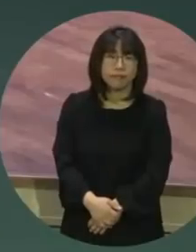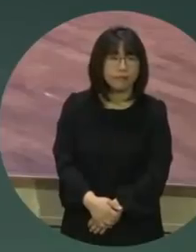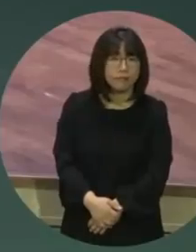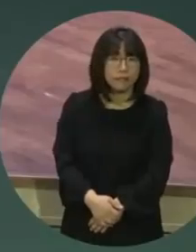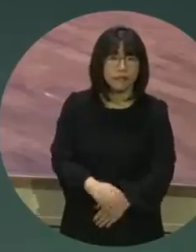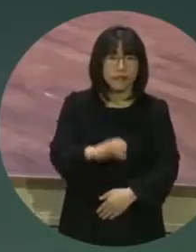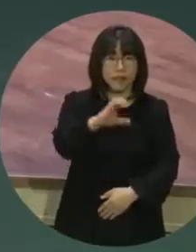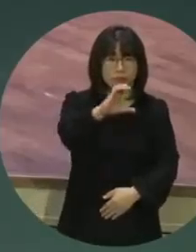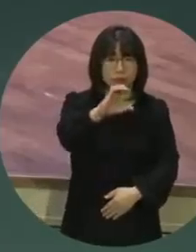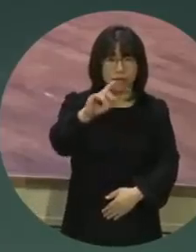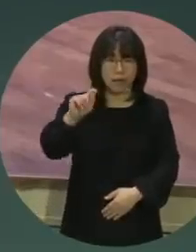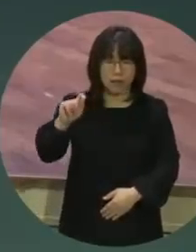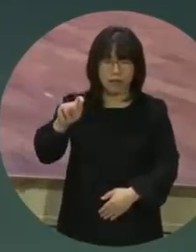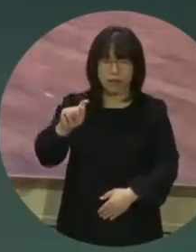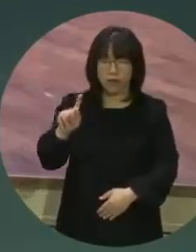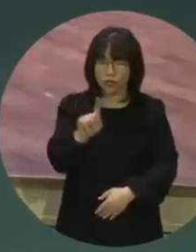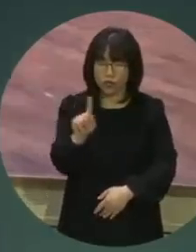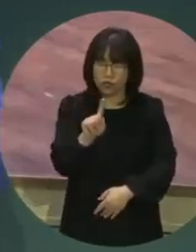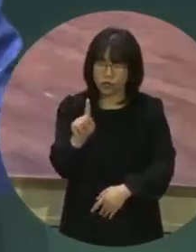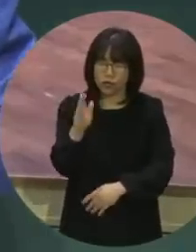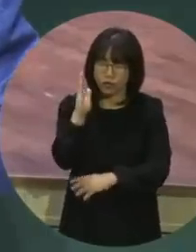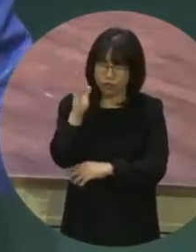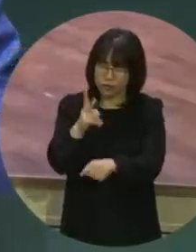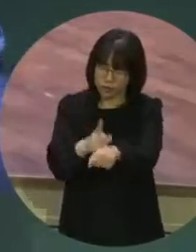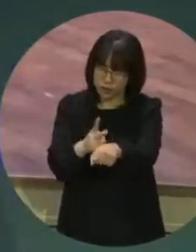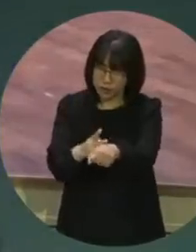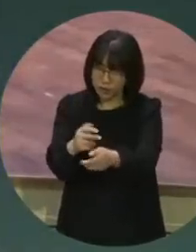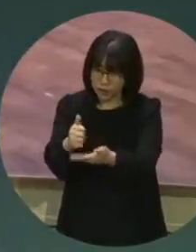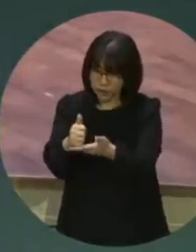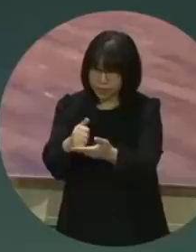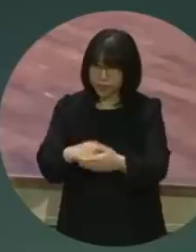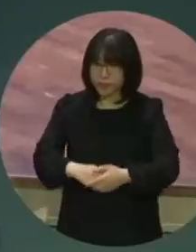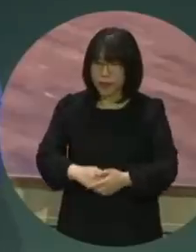시티 스터드라는 분이 있어요. 이분이 누구냐면